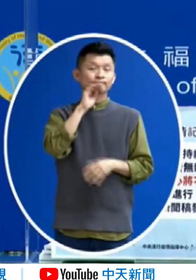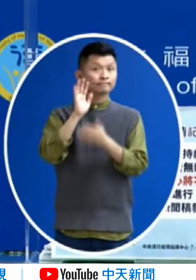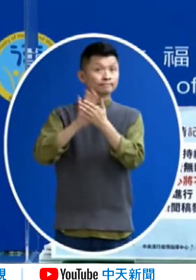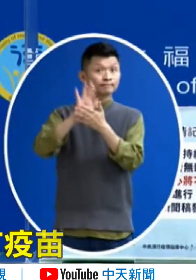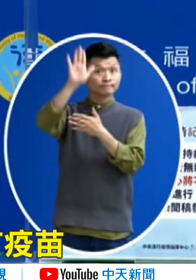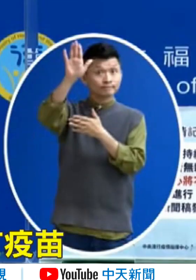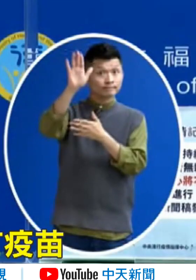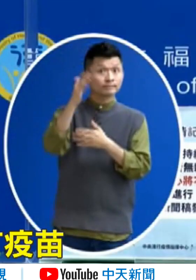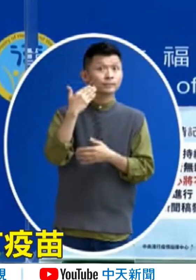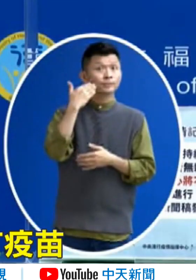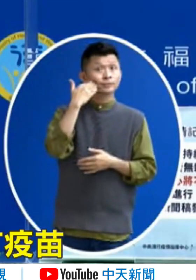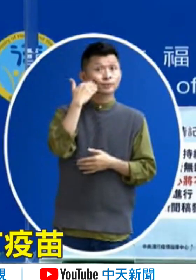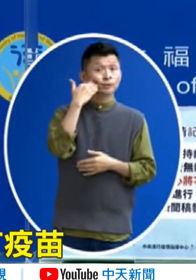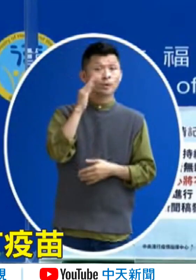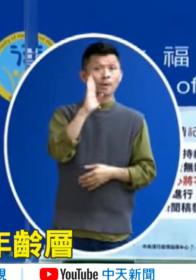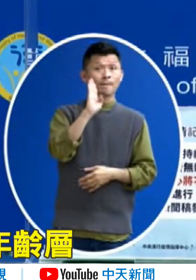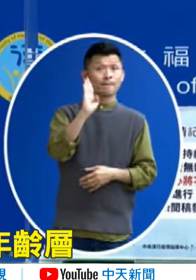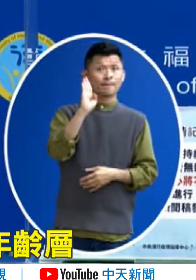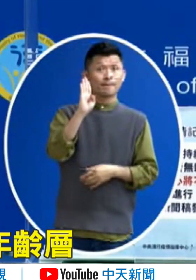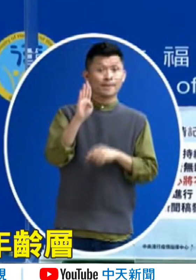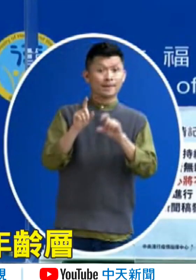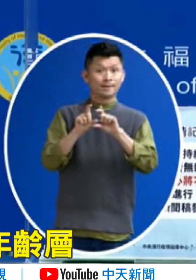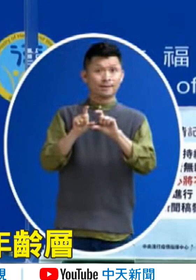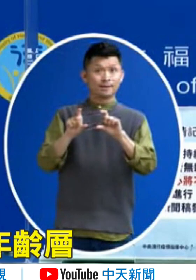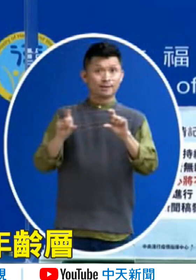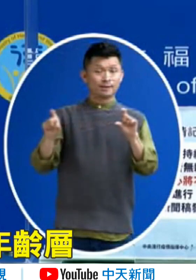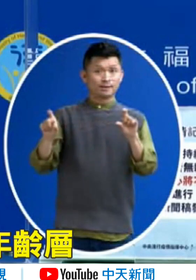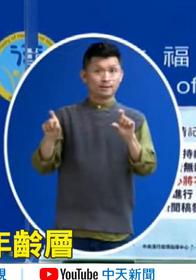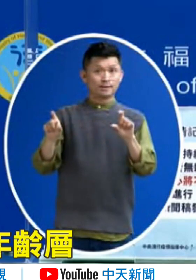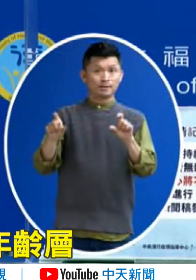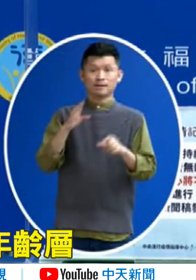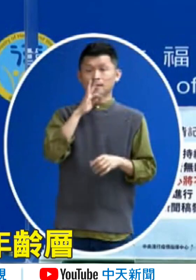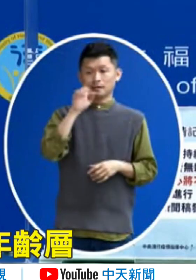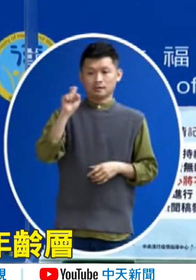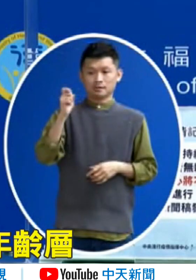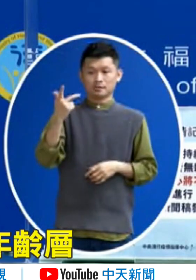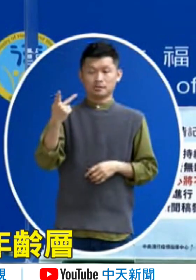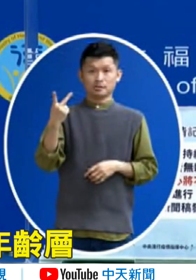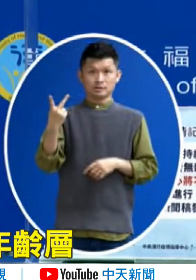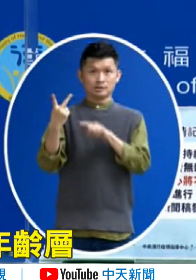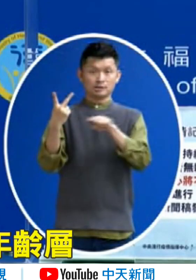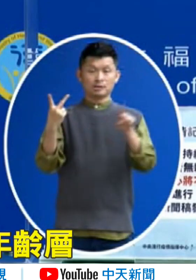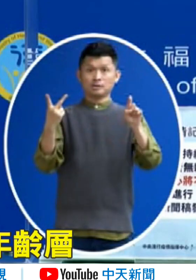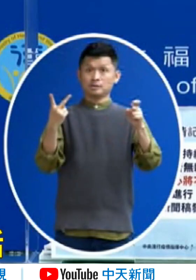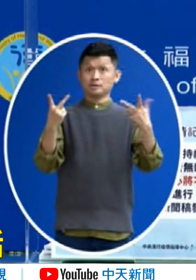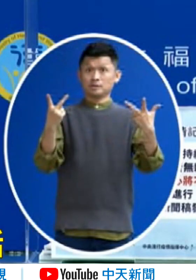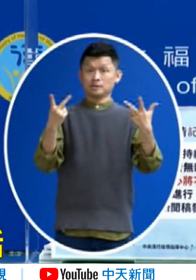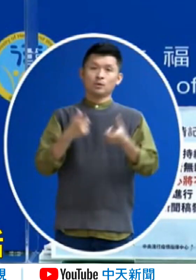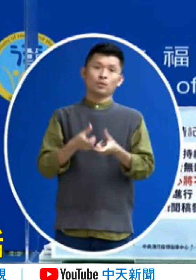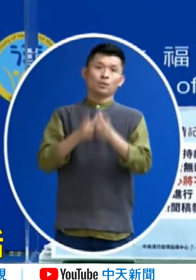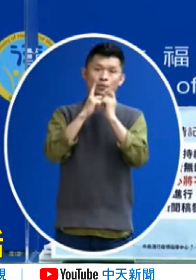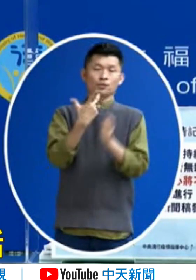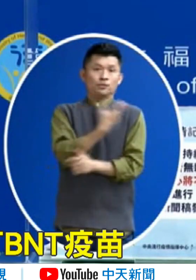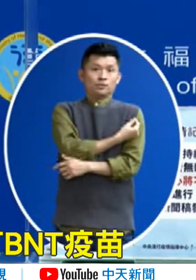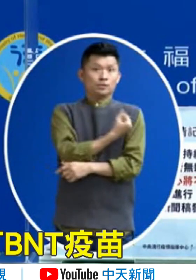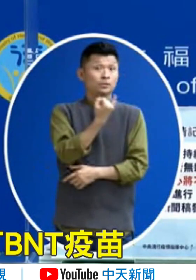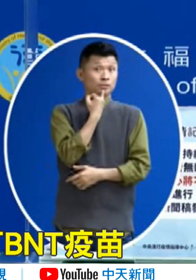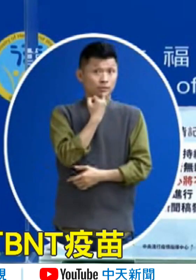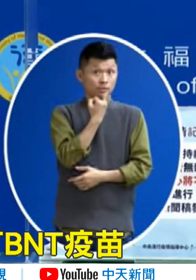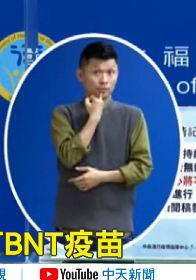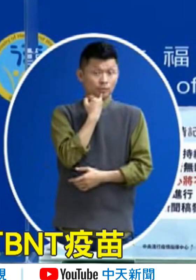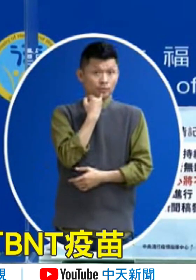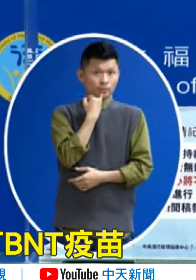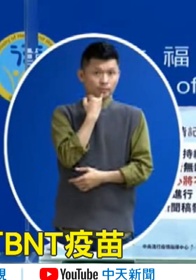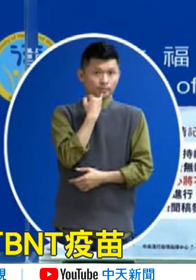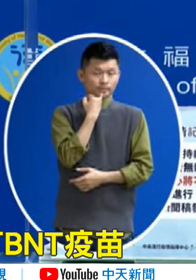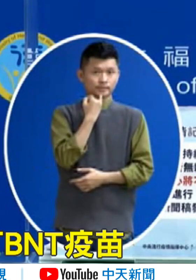如果我们 BNT 疫苗在12到17岁这个年龄层恢复接种的话，那